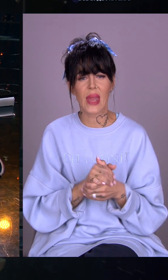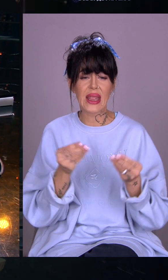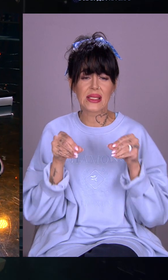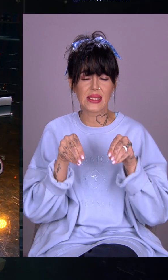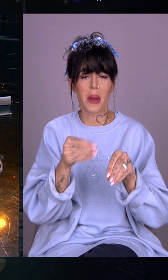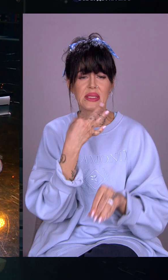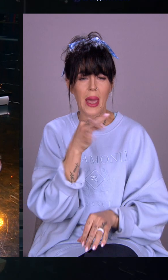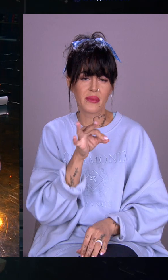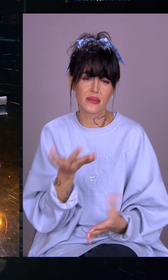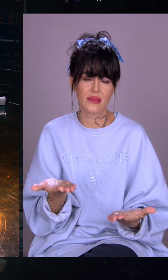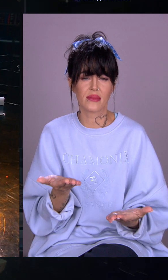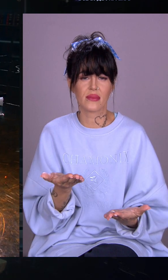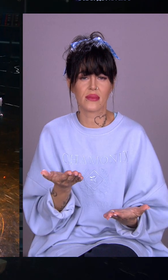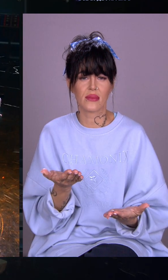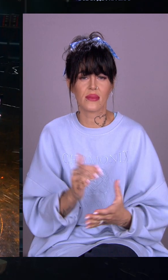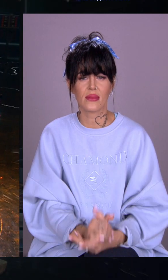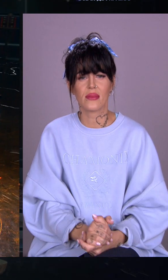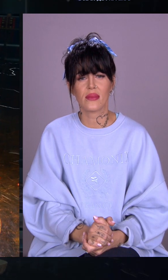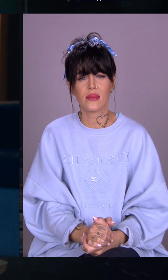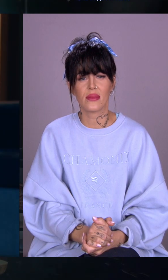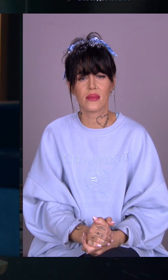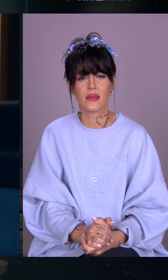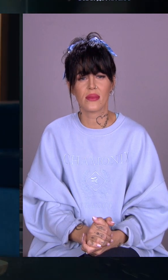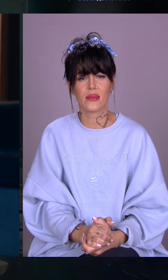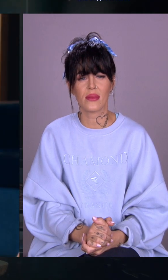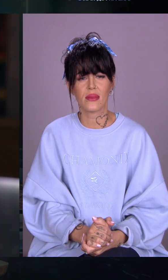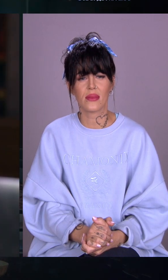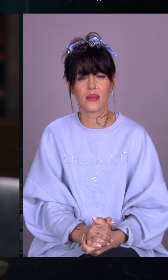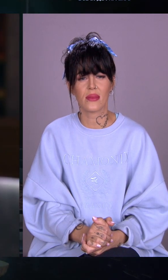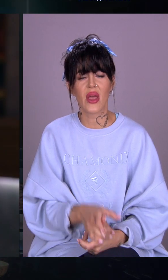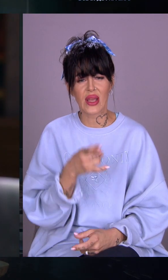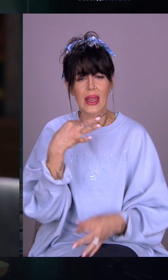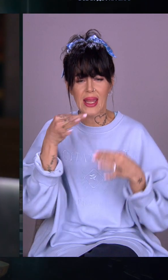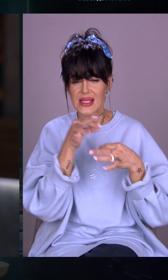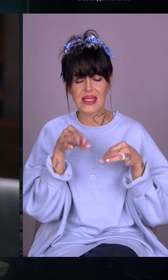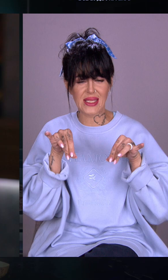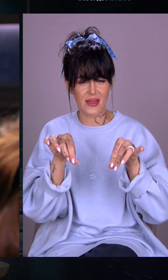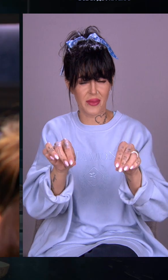шваблики, шваблики. Я за сірники. Шваблики. Ну давайте шваблики, давайте за насіння. Насіння.